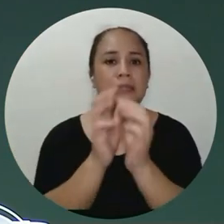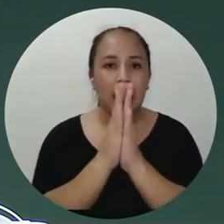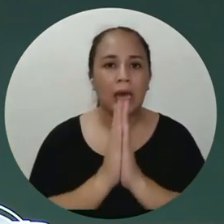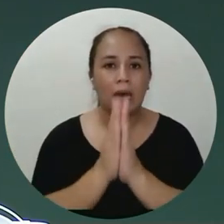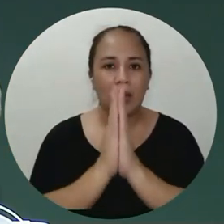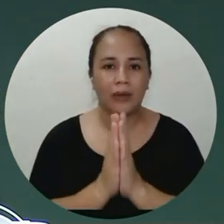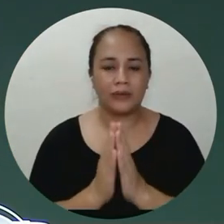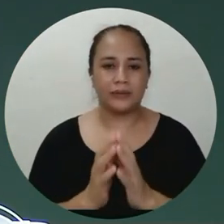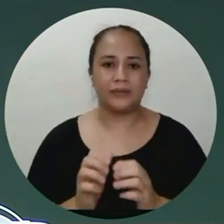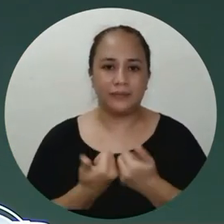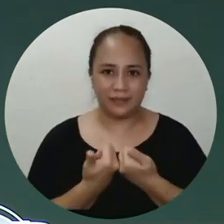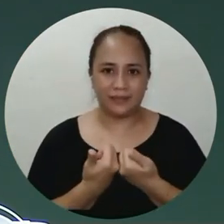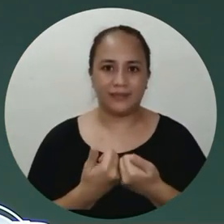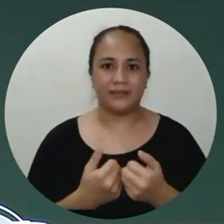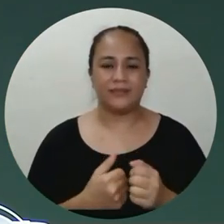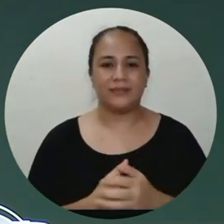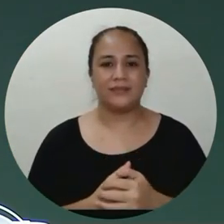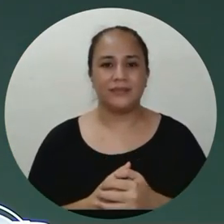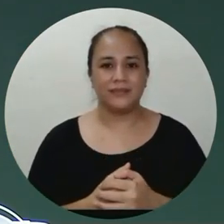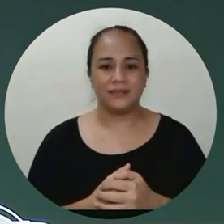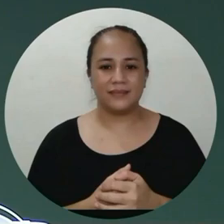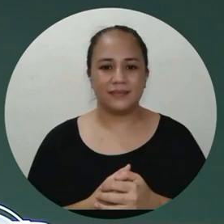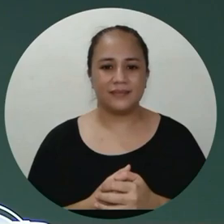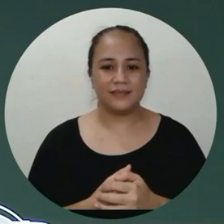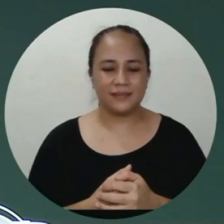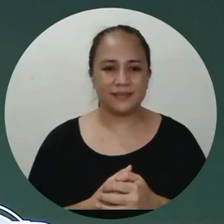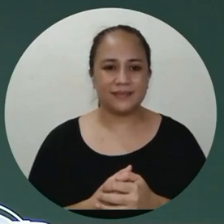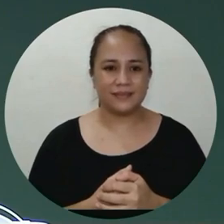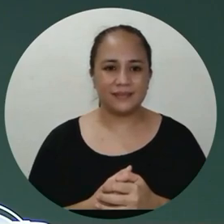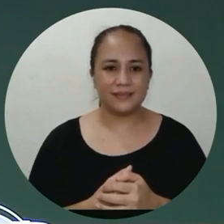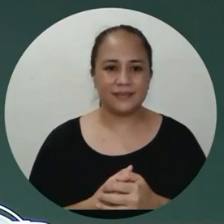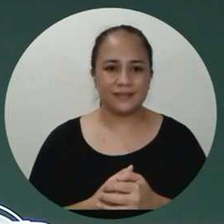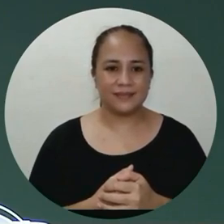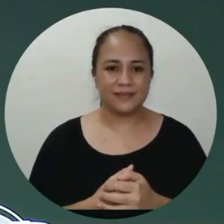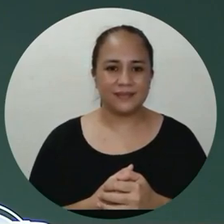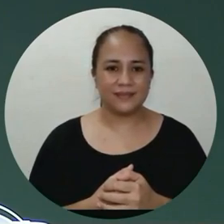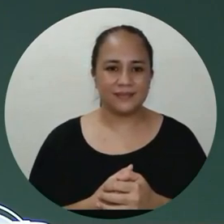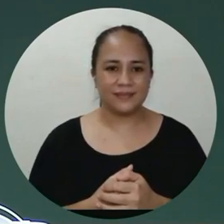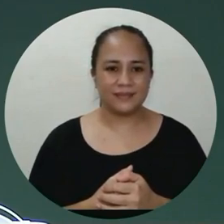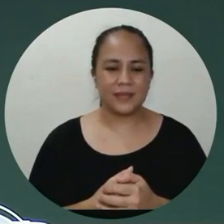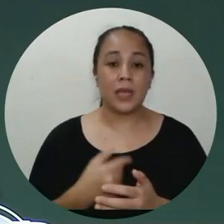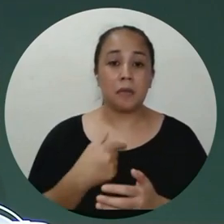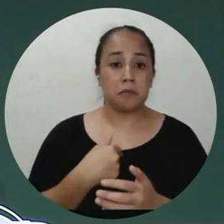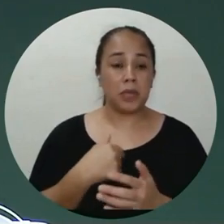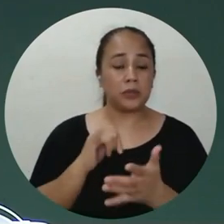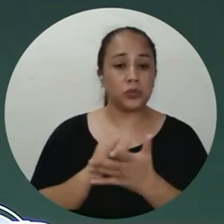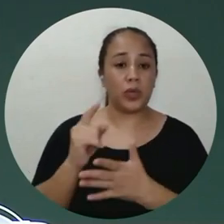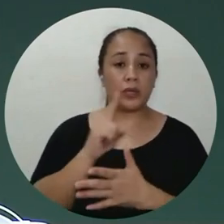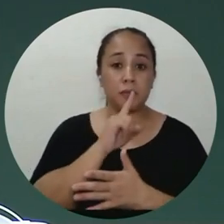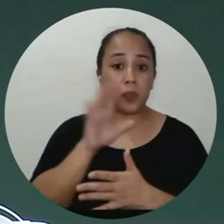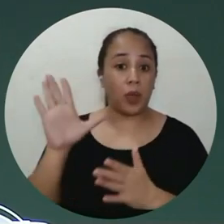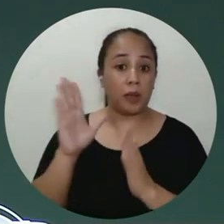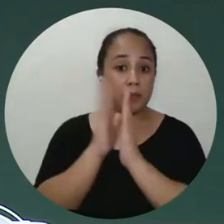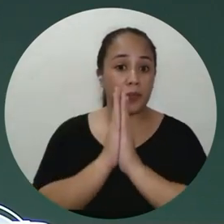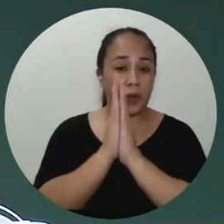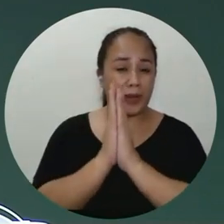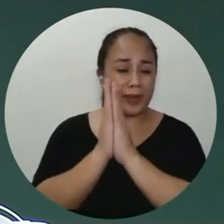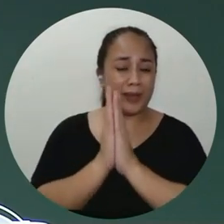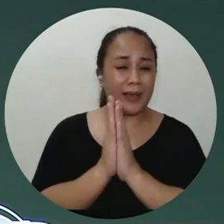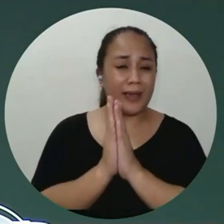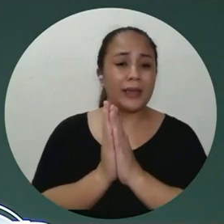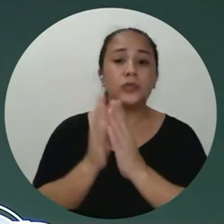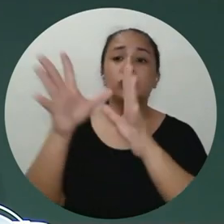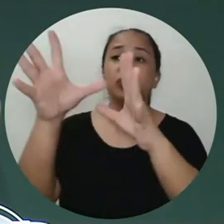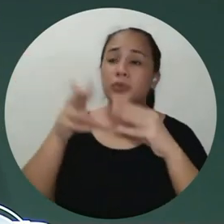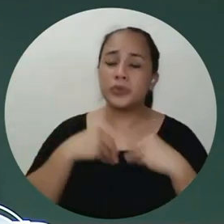내가 육신적인 무슨 요구가 아니라 하나님의 뜻을 이루기 위해서 기도하는 게 언약 기도예요. And that is why covenantal prayer is praying so that you to receive the power